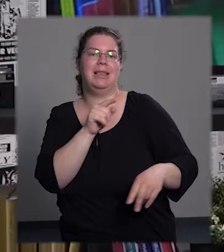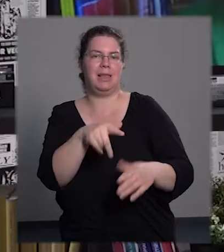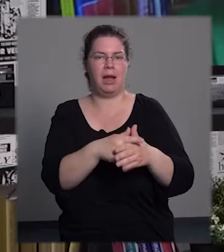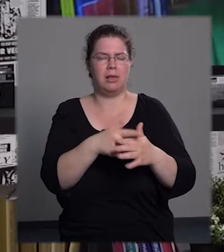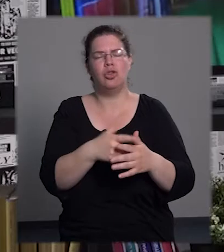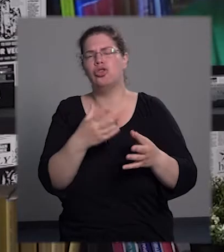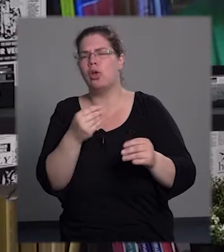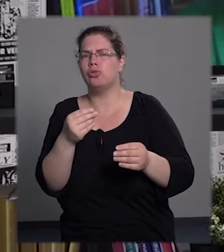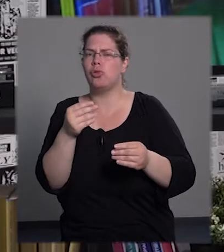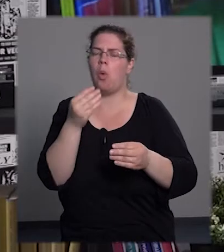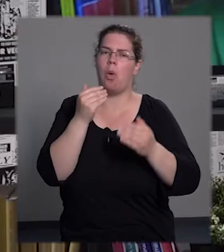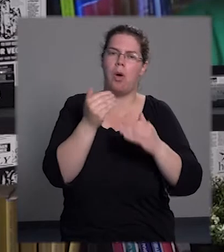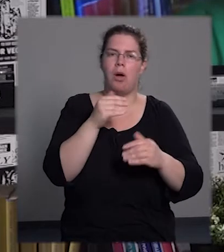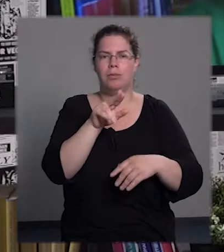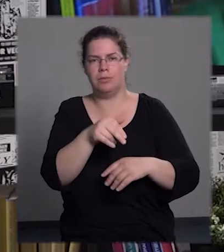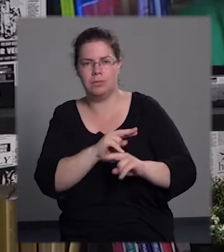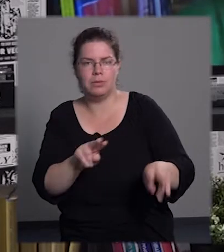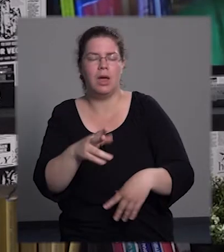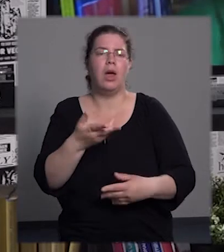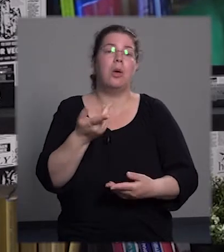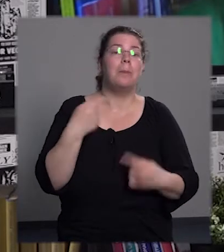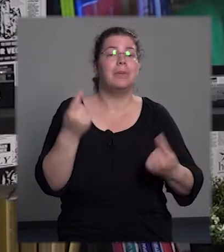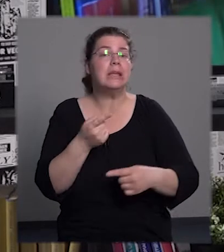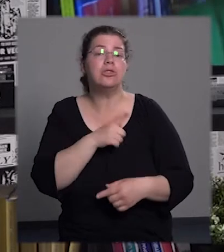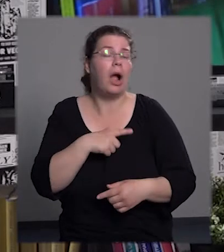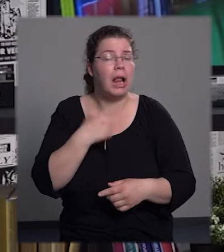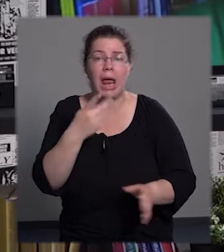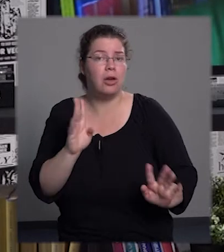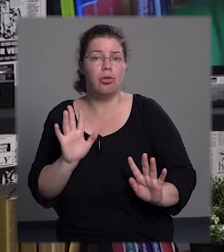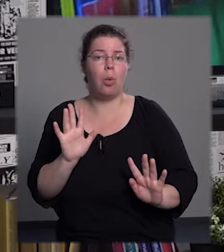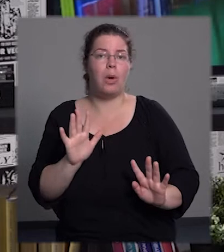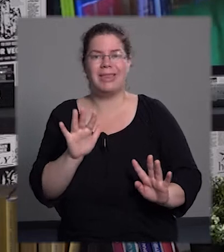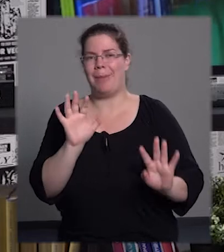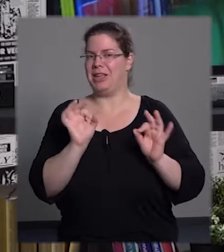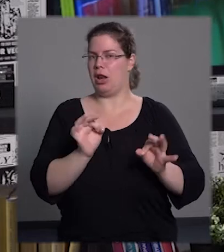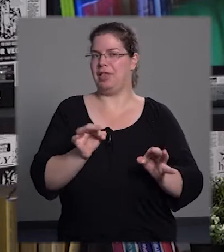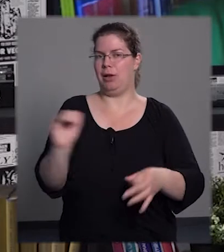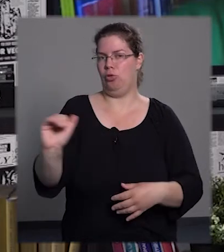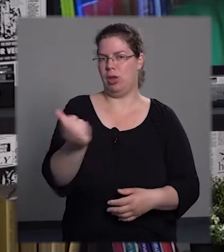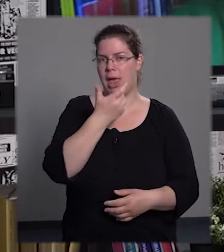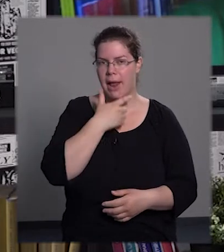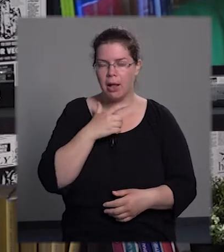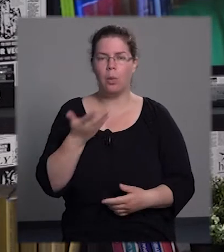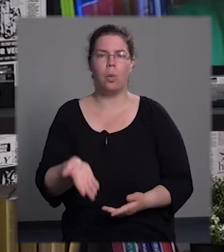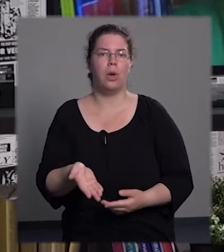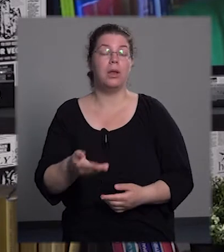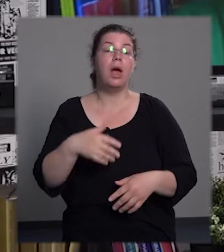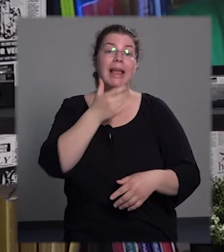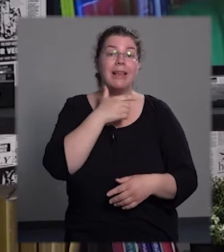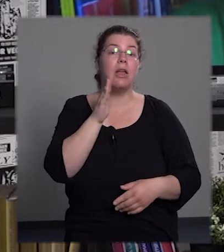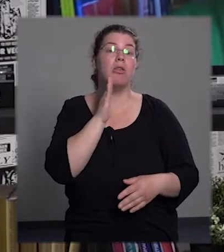van ebből az időszakból, hogy mégiscsak lássuk, hogy azért ez nem egy klasszikus gyerekkor, tehát hogy a